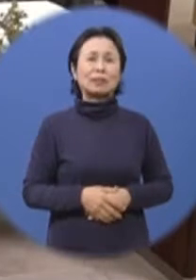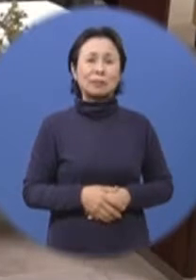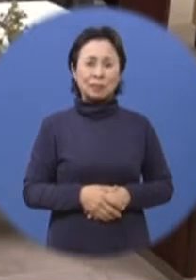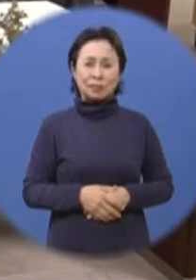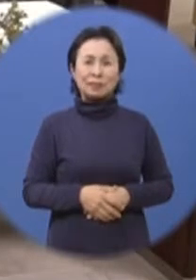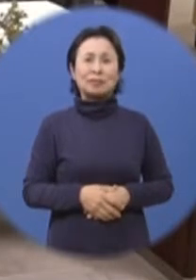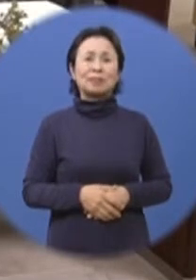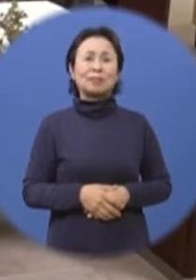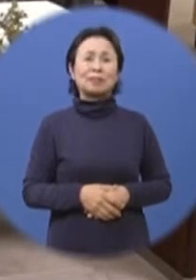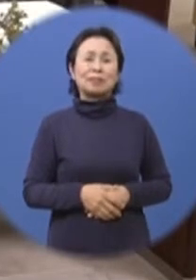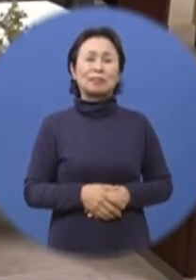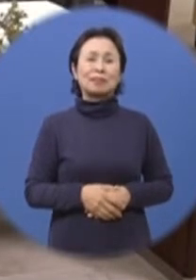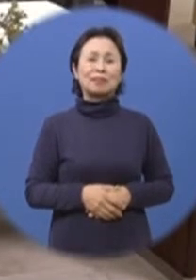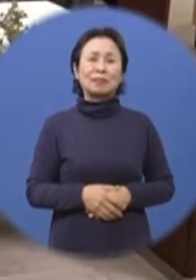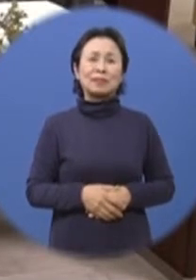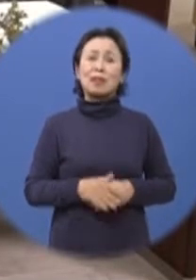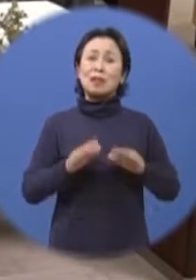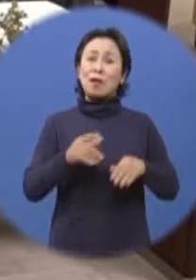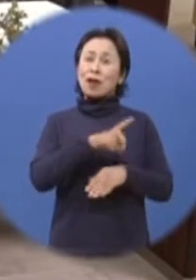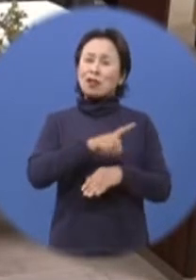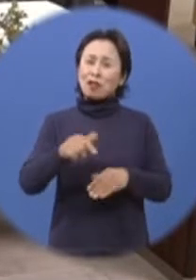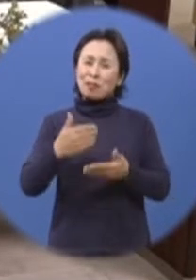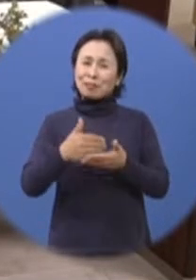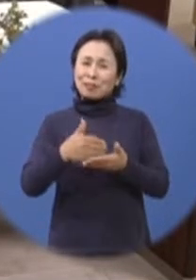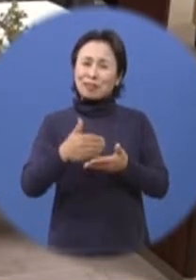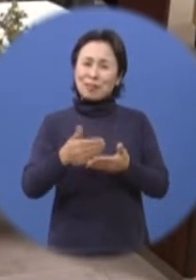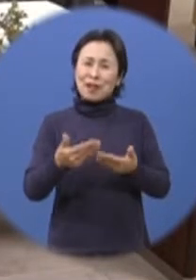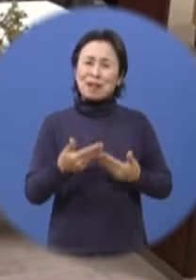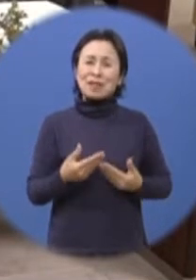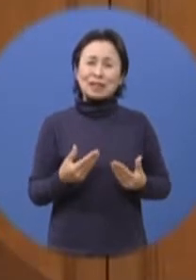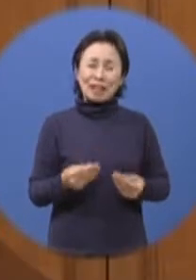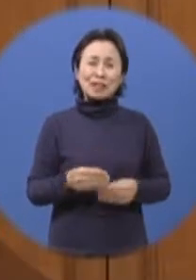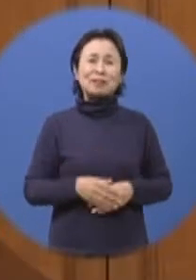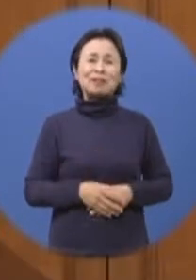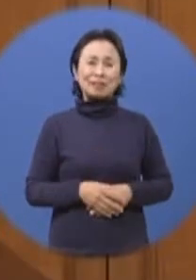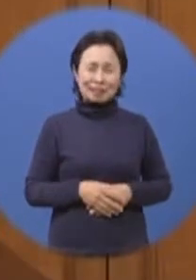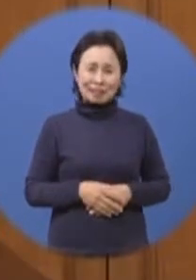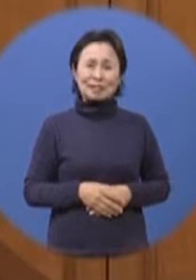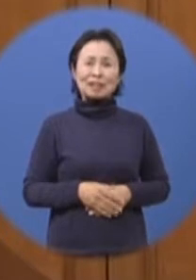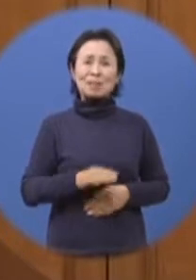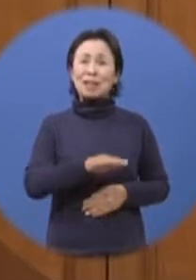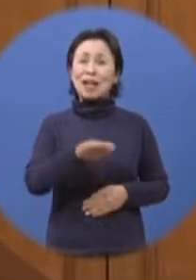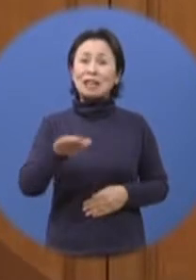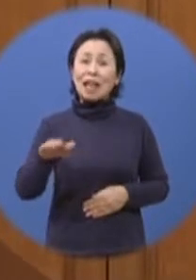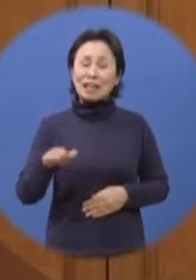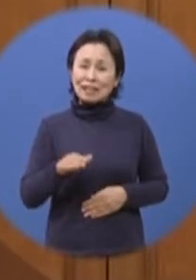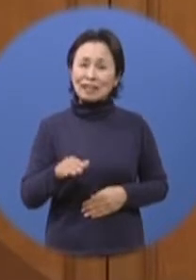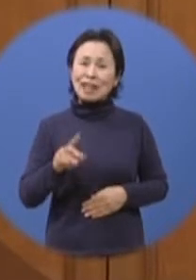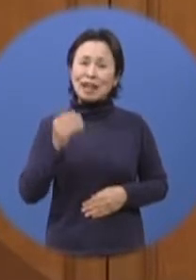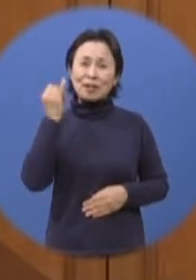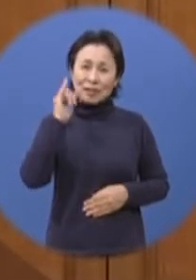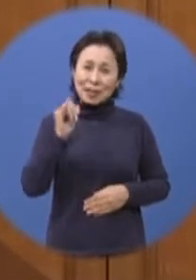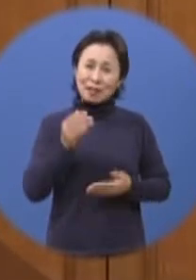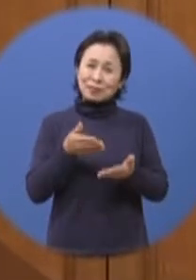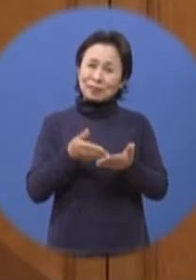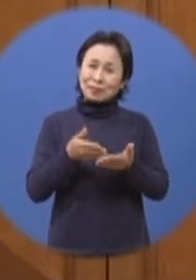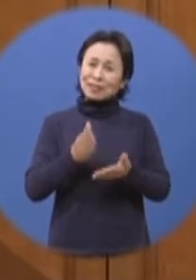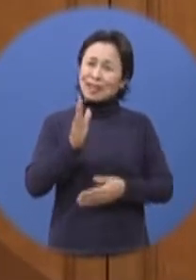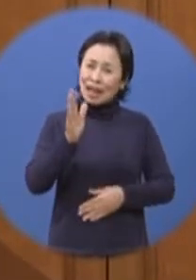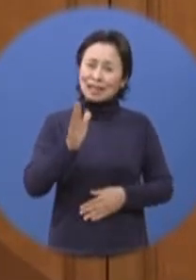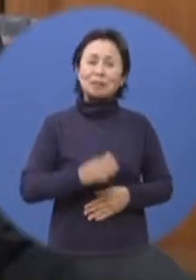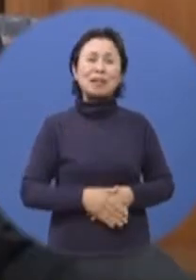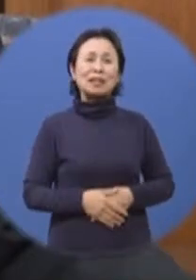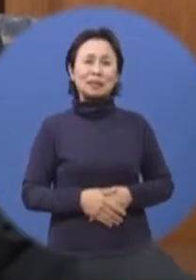ということで今日あのした会長色々とお話を伺ってきたわけなんですけれども皆さんにですねメッセージなどを頂けたらと思うんです